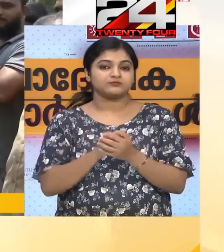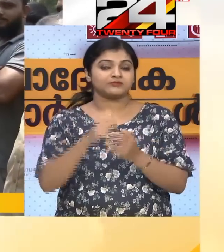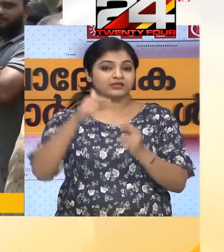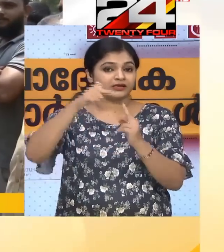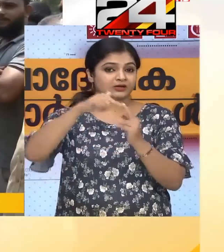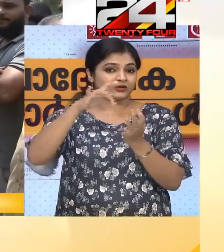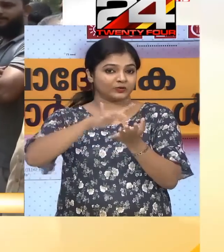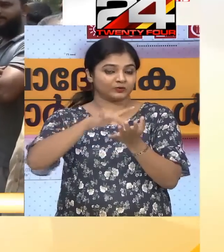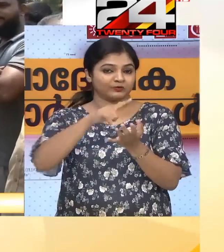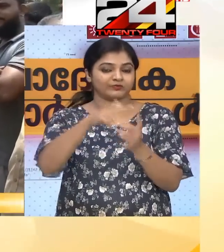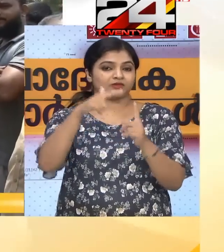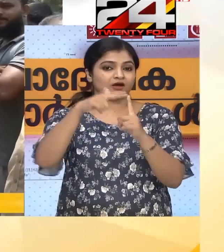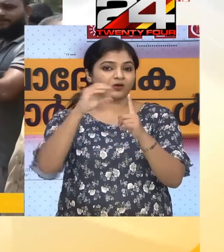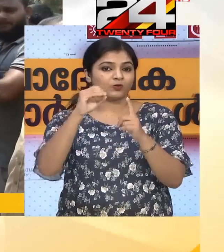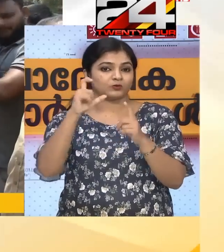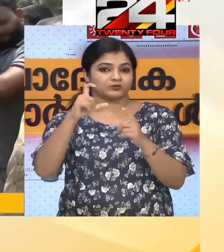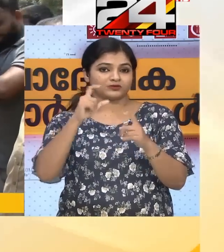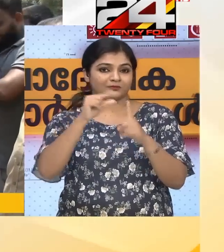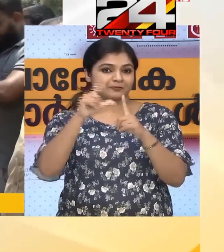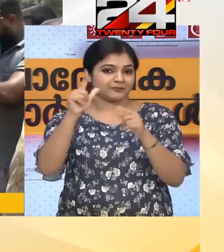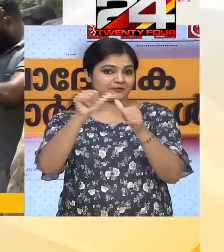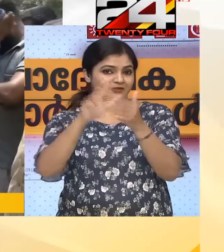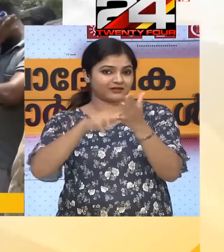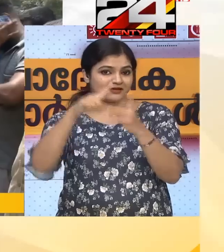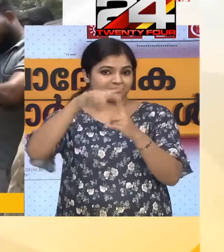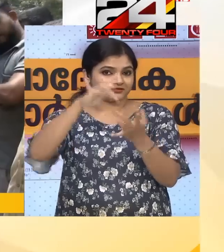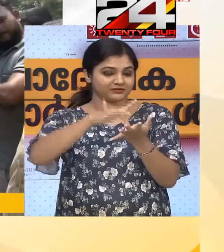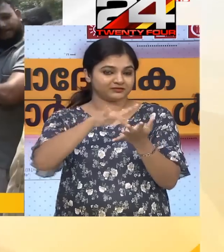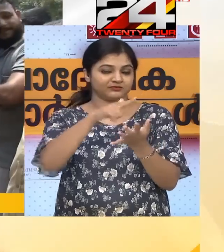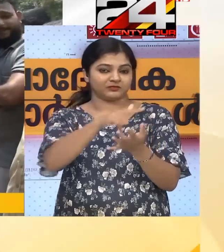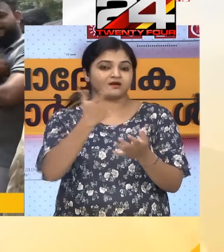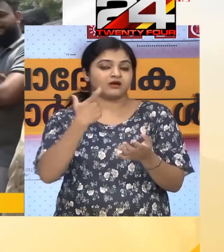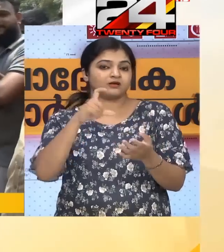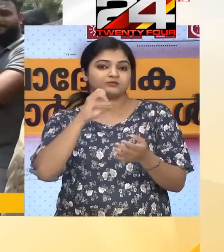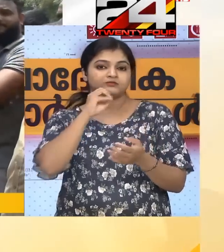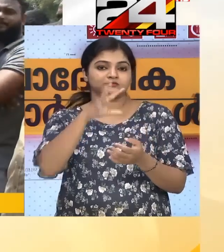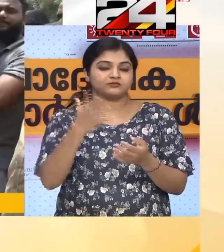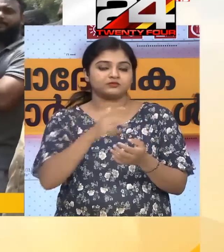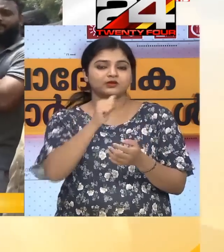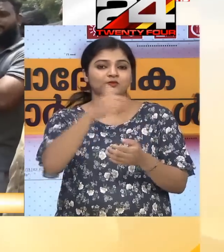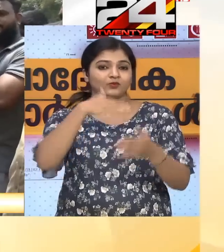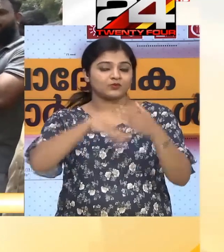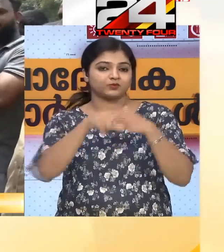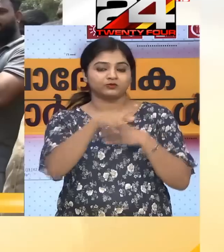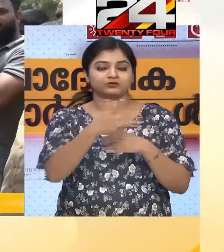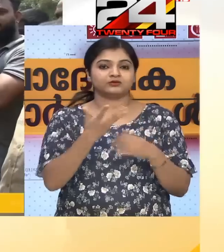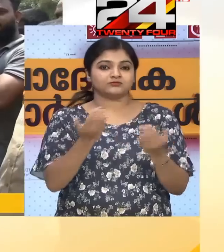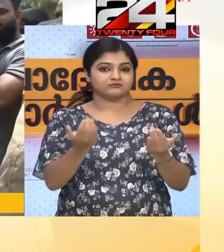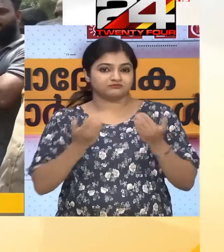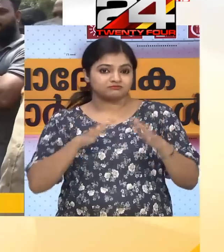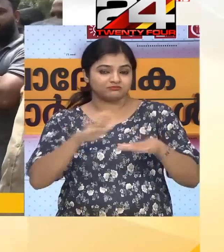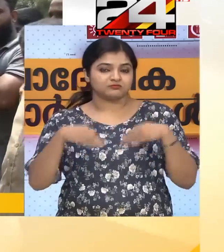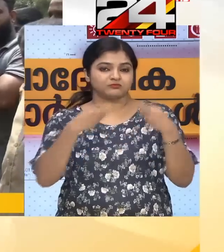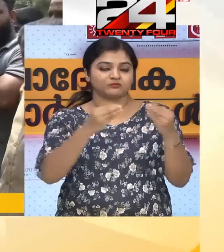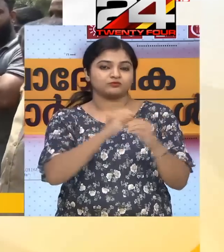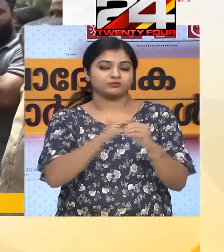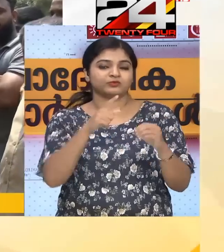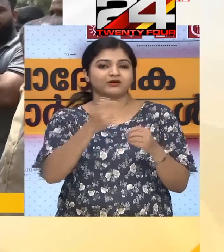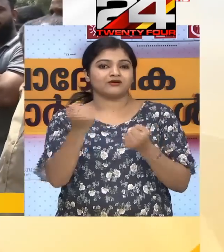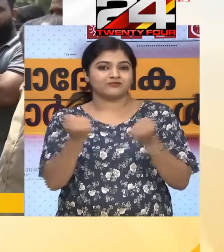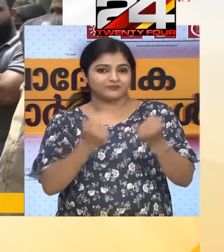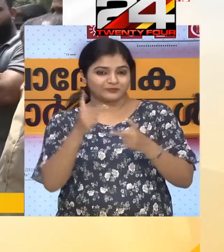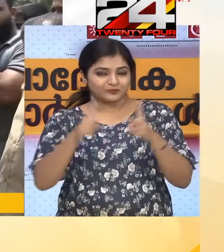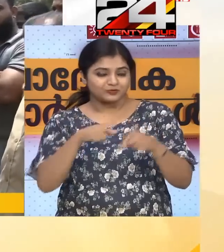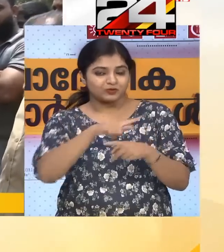ഇരുമ്പനം IOC പ്ലാന്റിലെ ജീവനക്കാർ ഇപ്പോൾ കൃത്യമായ പരാതിയുമായി മുന്നോട്ട് വന്നിരിക്കുന്നു. യാതൊരു തരത്തിലുള്ള പ്രിക്കോഷൻസും നൽകാതെയാണ് ഇവിടെയുള്ള ഡ്രൈവേഴ്സ്